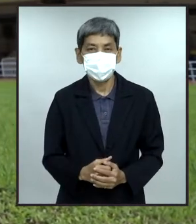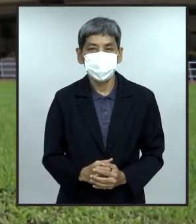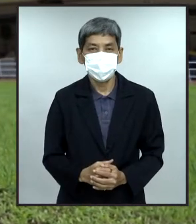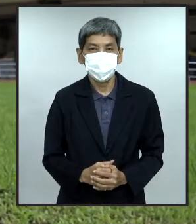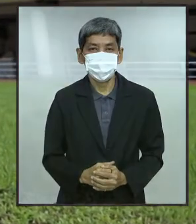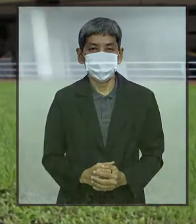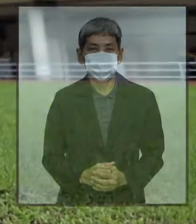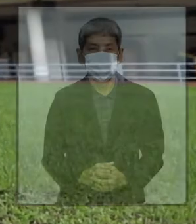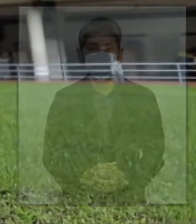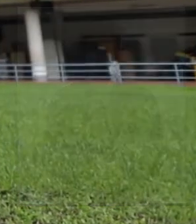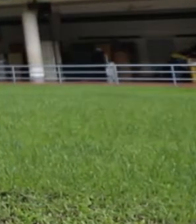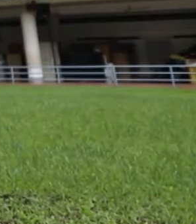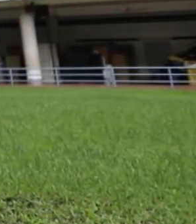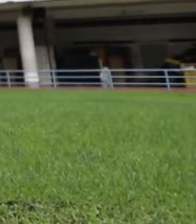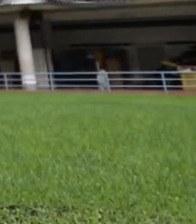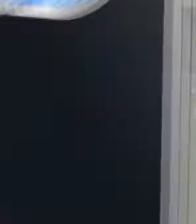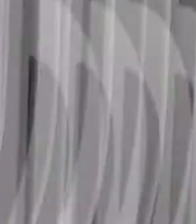การกันครับ